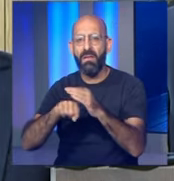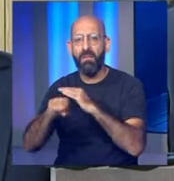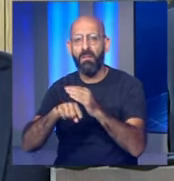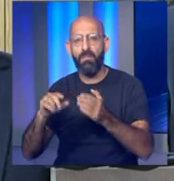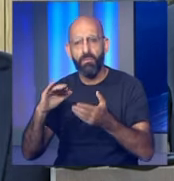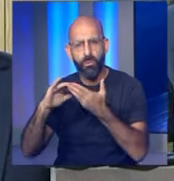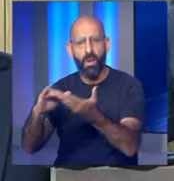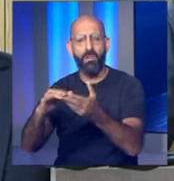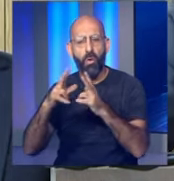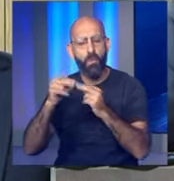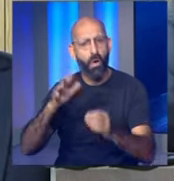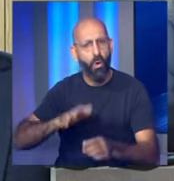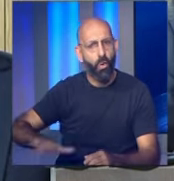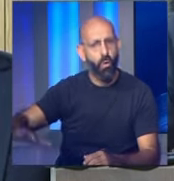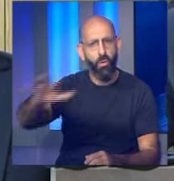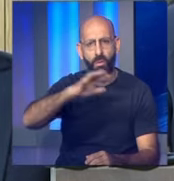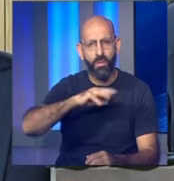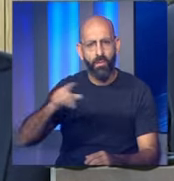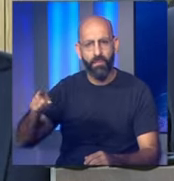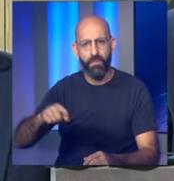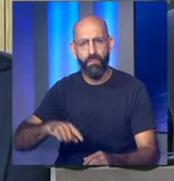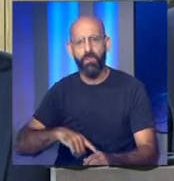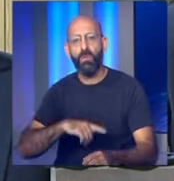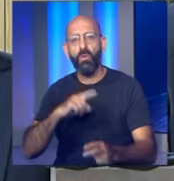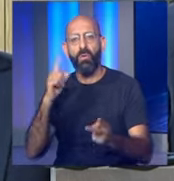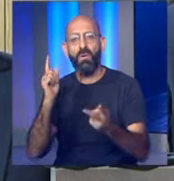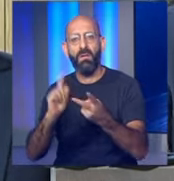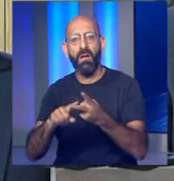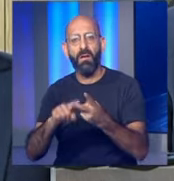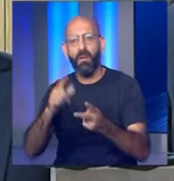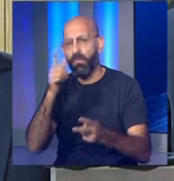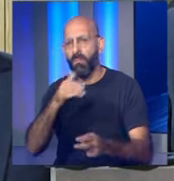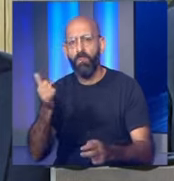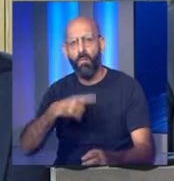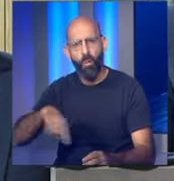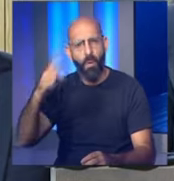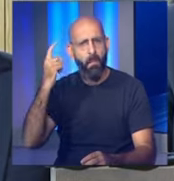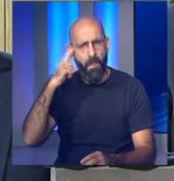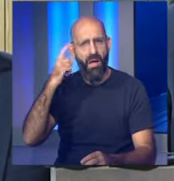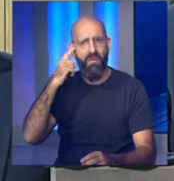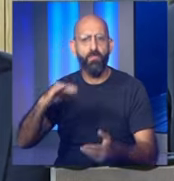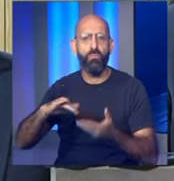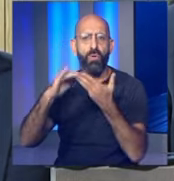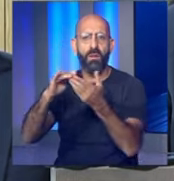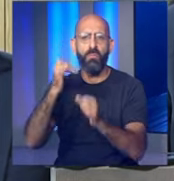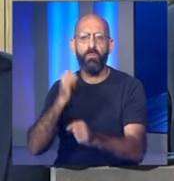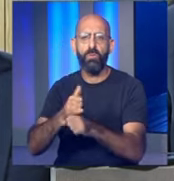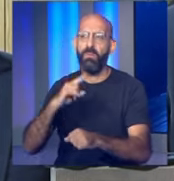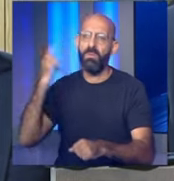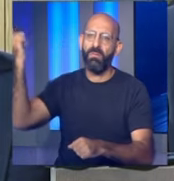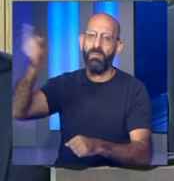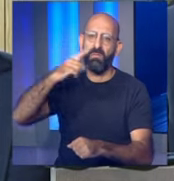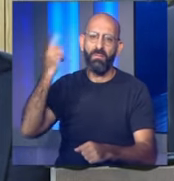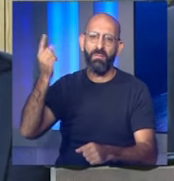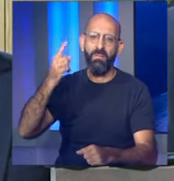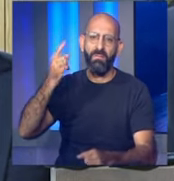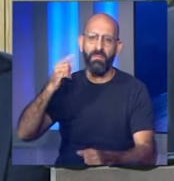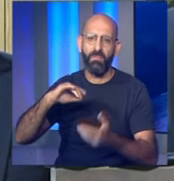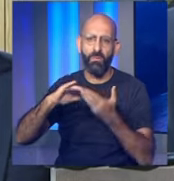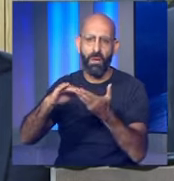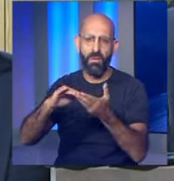الحياة اليومية لكل النازحين بكل أنحاء لبنان، وثانياً أنه كلنا بنعرف عم تجي مساعدات من